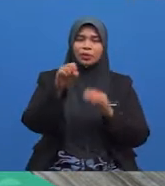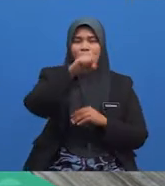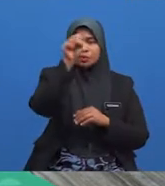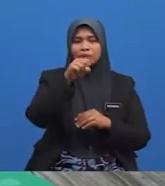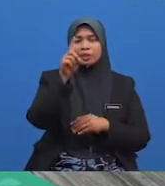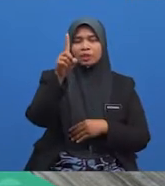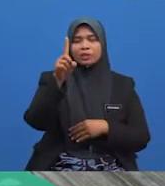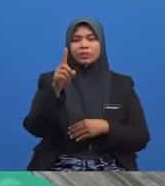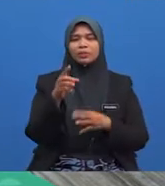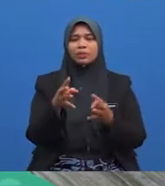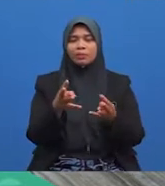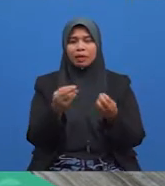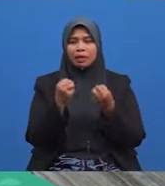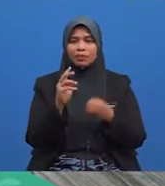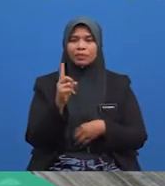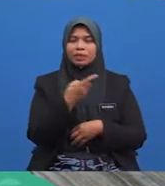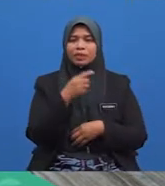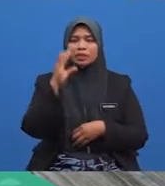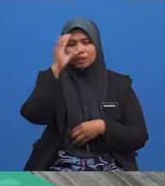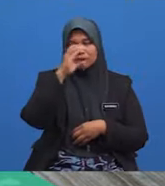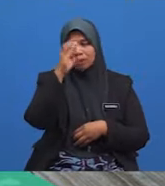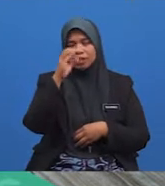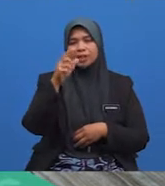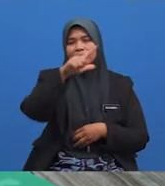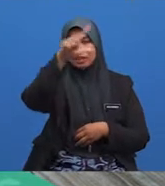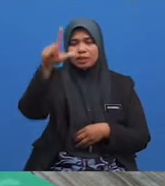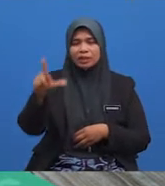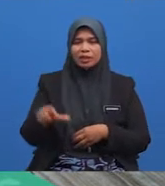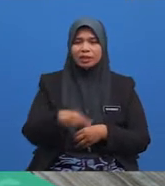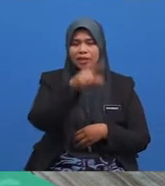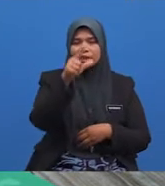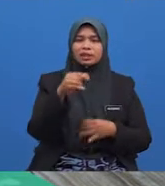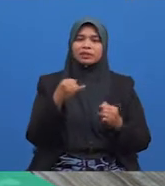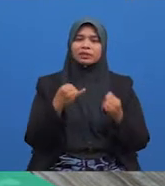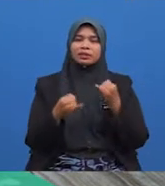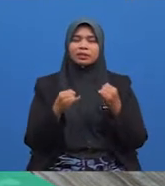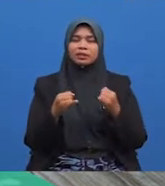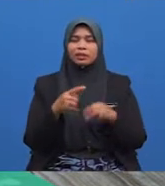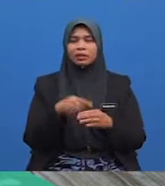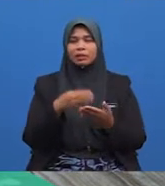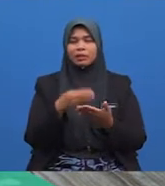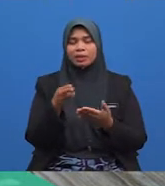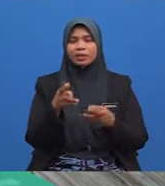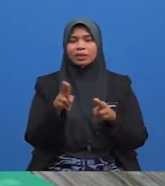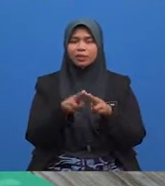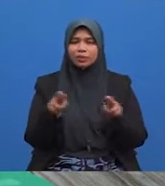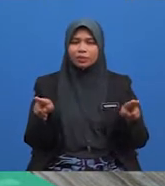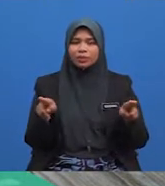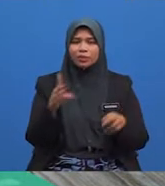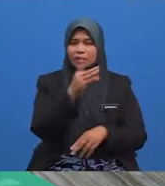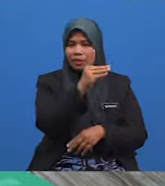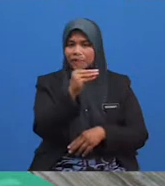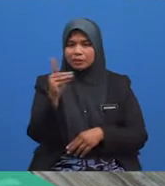tadi meminta kita mencari lilitan jika diberi ukuran diameter atau